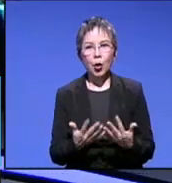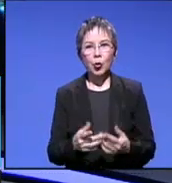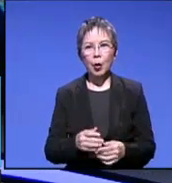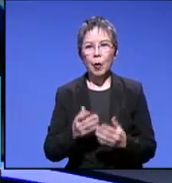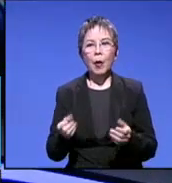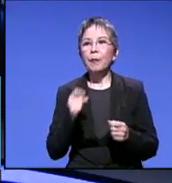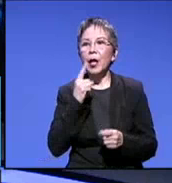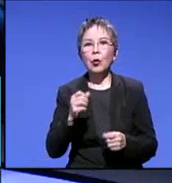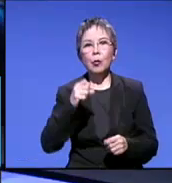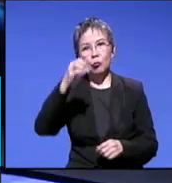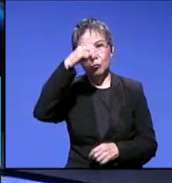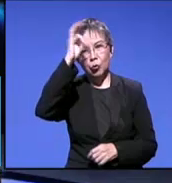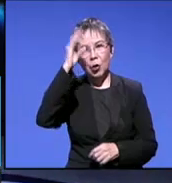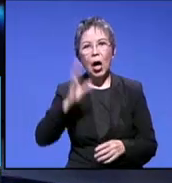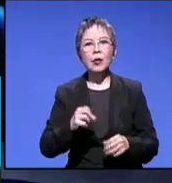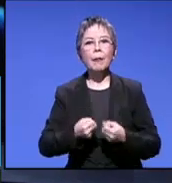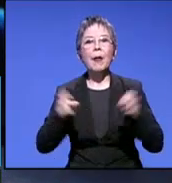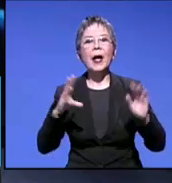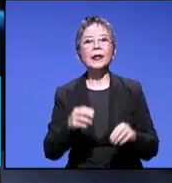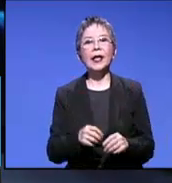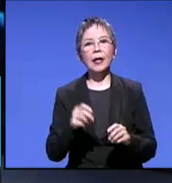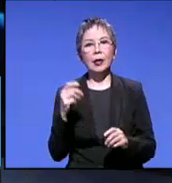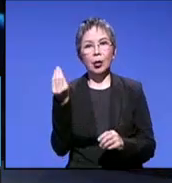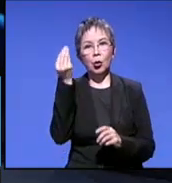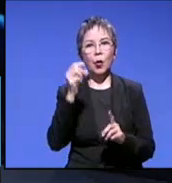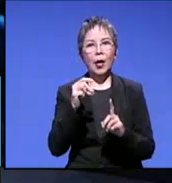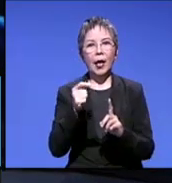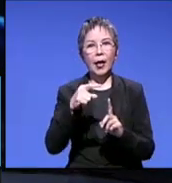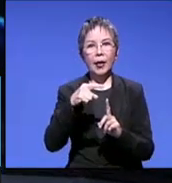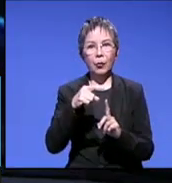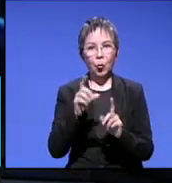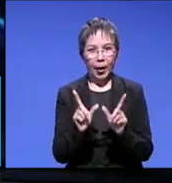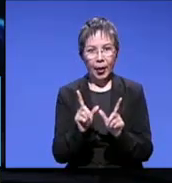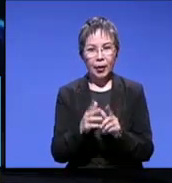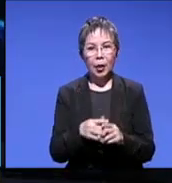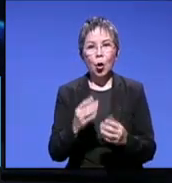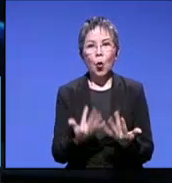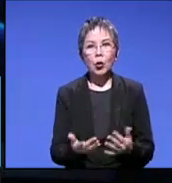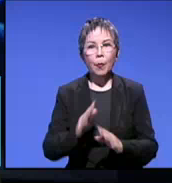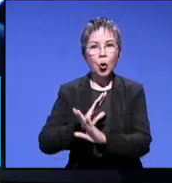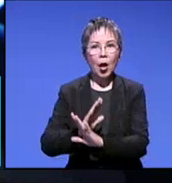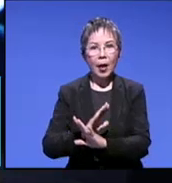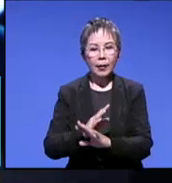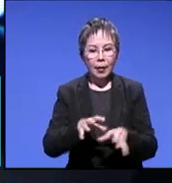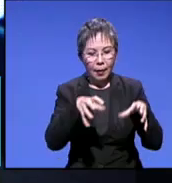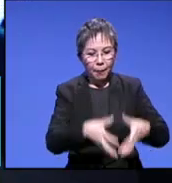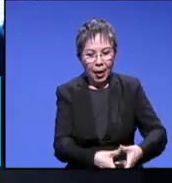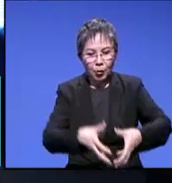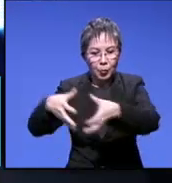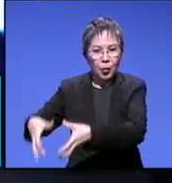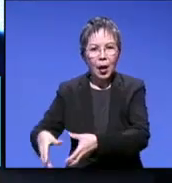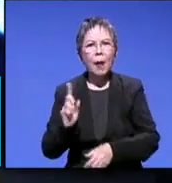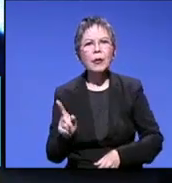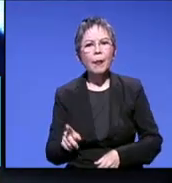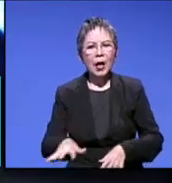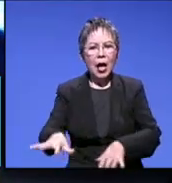polisi membebaskan pengurus RW yang diperiksa karena dianggap sebagai kriminalisasi. Warga menolak pemindahan makam lantaran lahannya